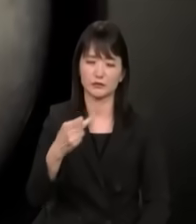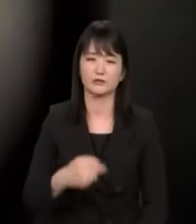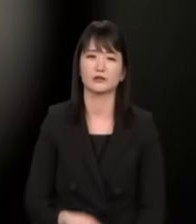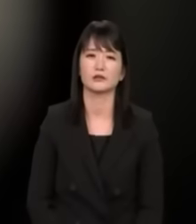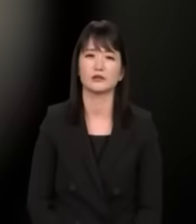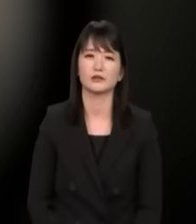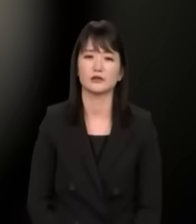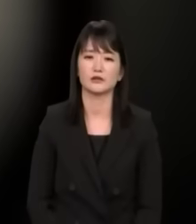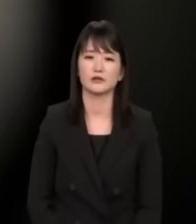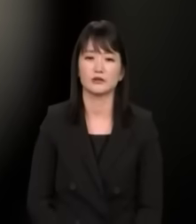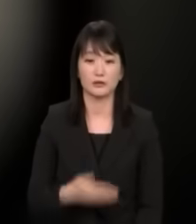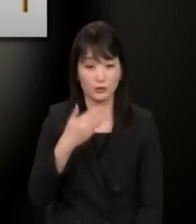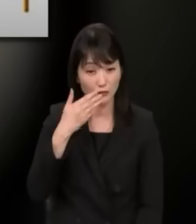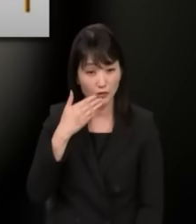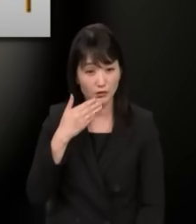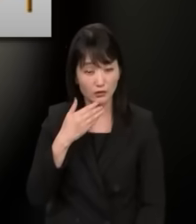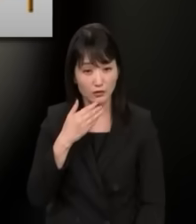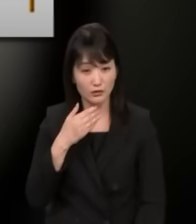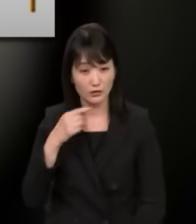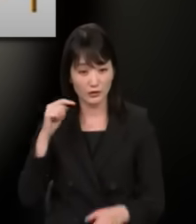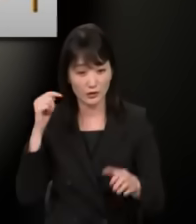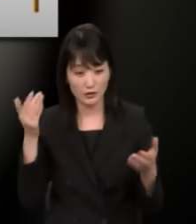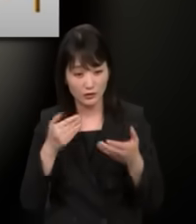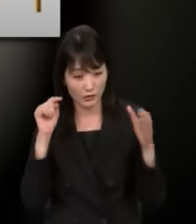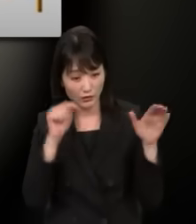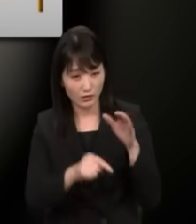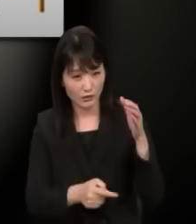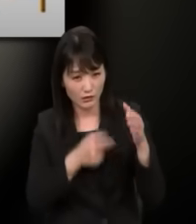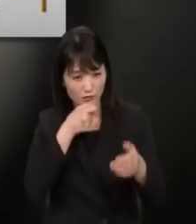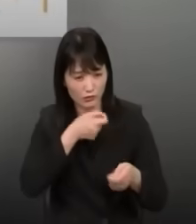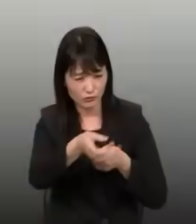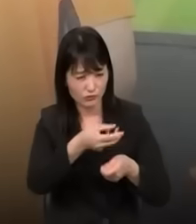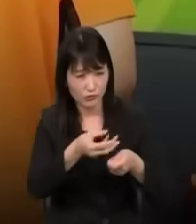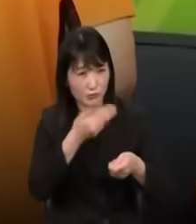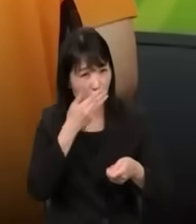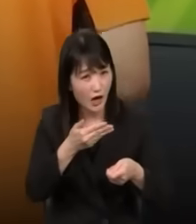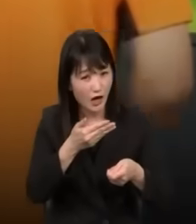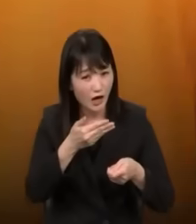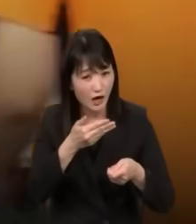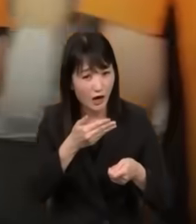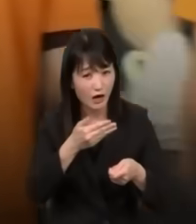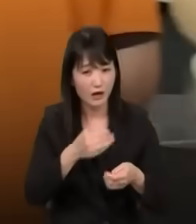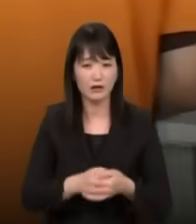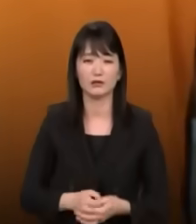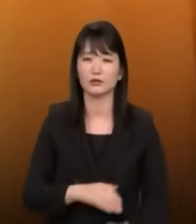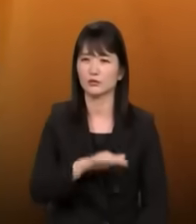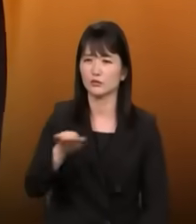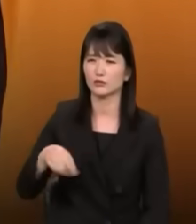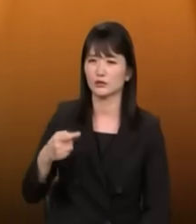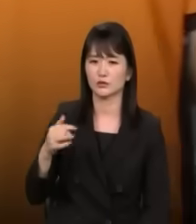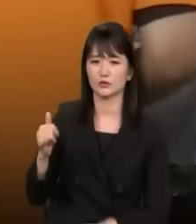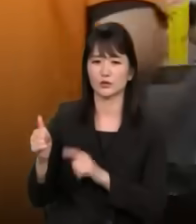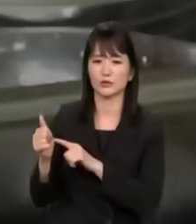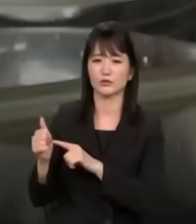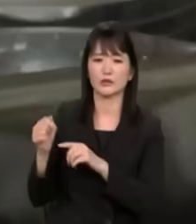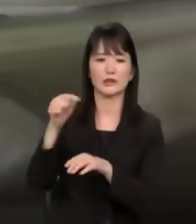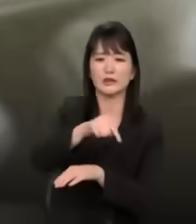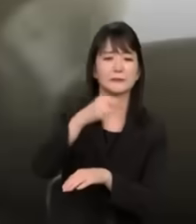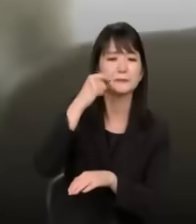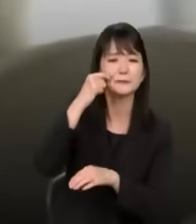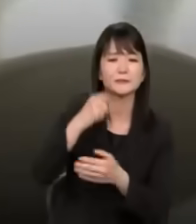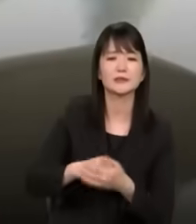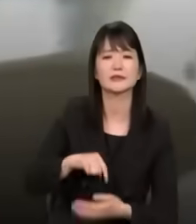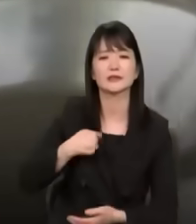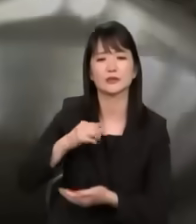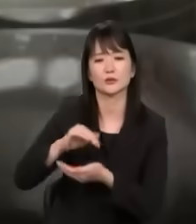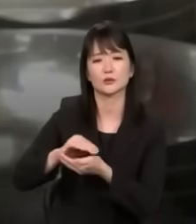3,112원짜리였습니다. 이렇게 먹고 불 끌 수 있겠냐는 얘기가 나옵니다. 저희 소방공무원은 나가지를 못하니까 그냥 자기가